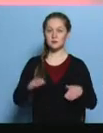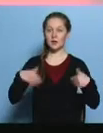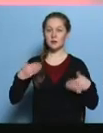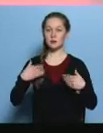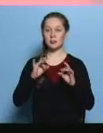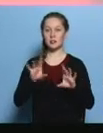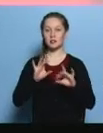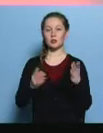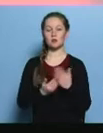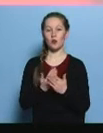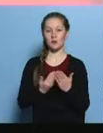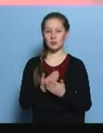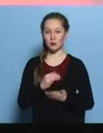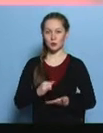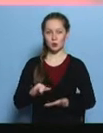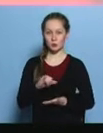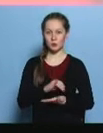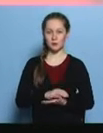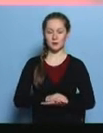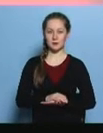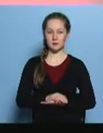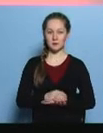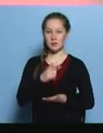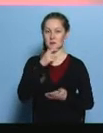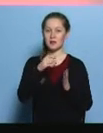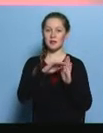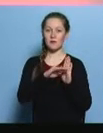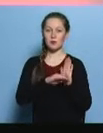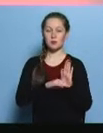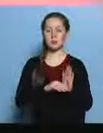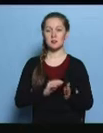Здравствуйте! В эфире новости Удмуртии, в студии Марины Симоновой. Смотрите в этом выпуске.